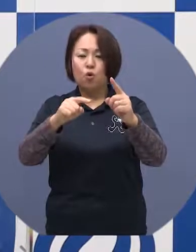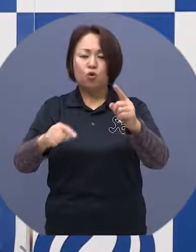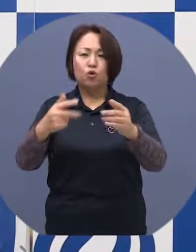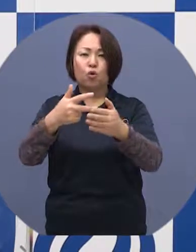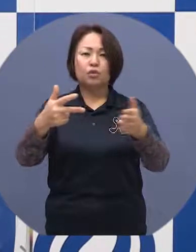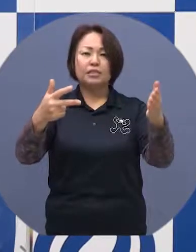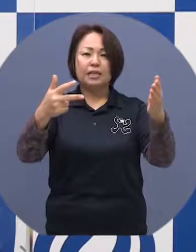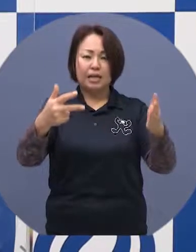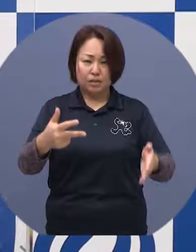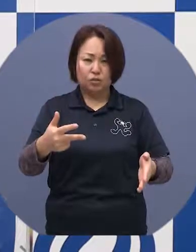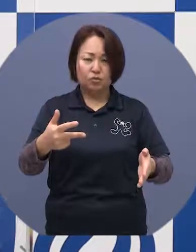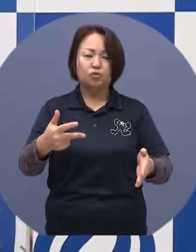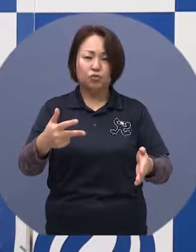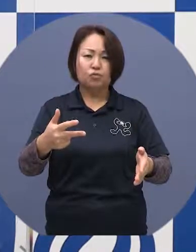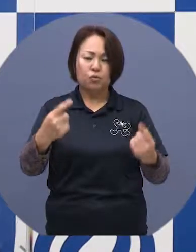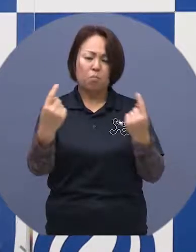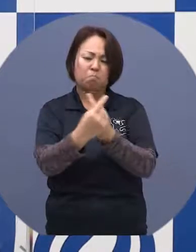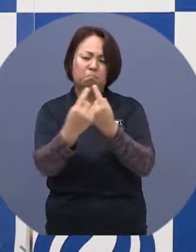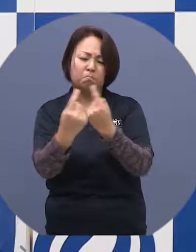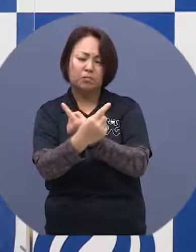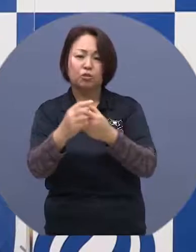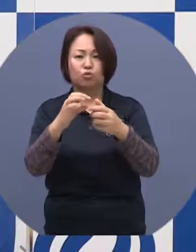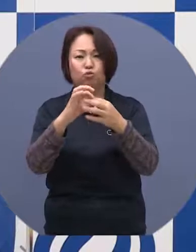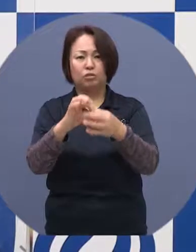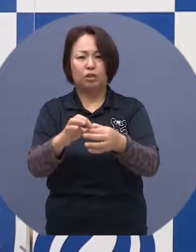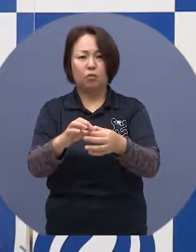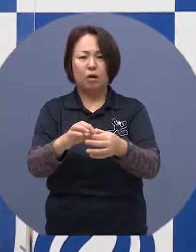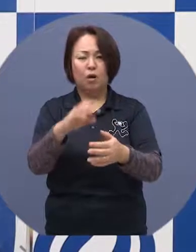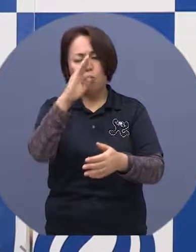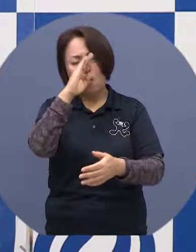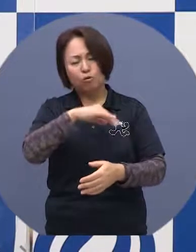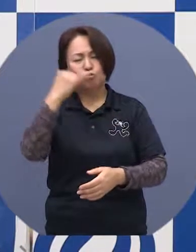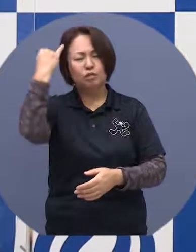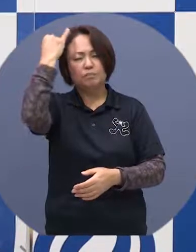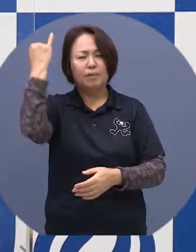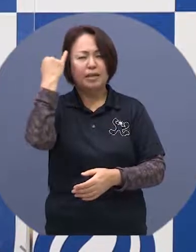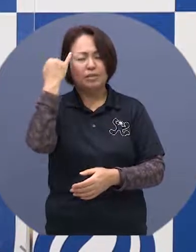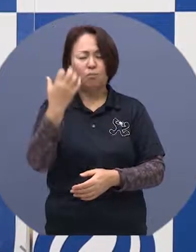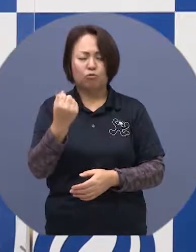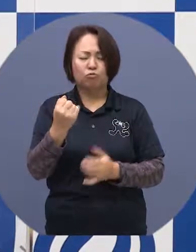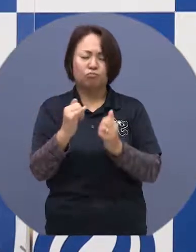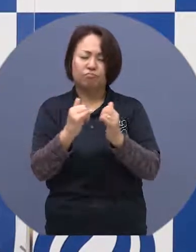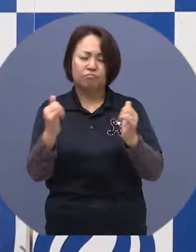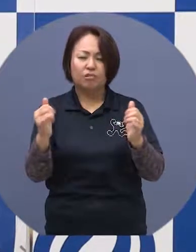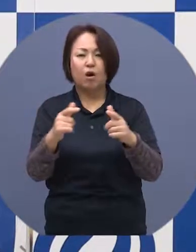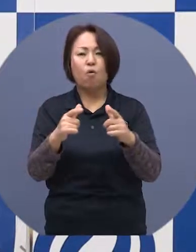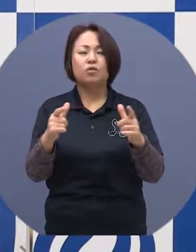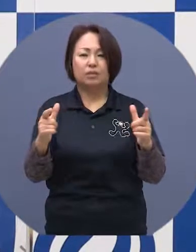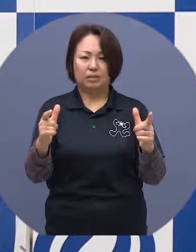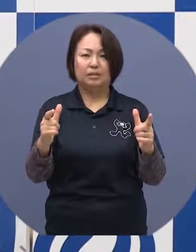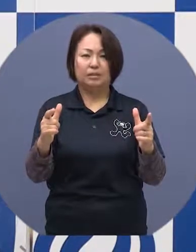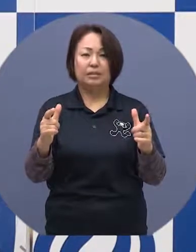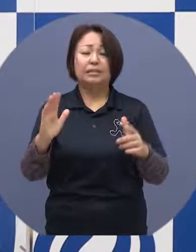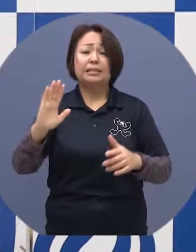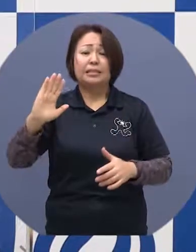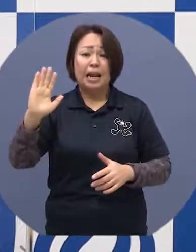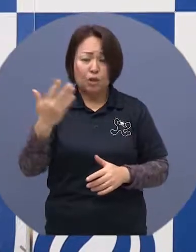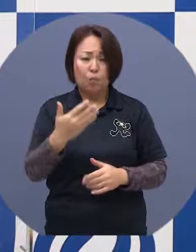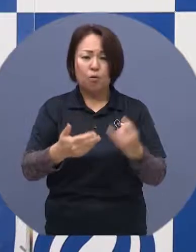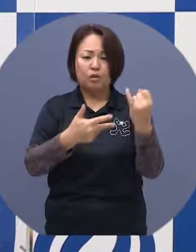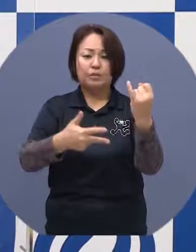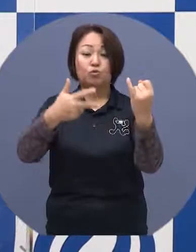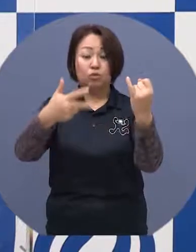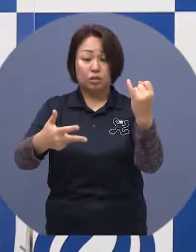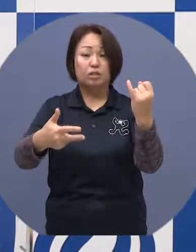やはり図書マイナスイメージを持たれる方が多いというふうに思っておりますけれども本誌としましてはこの施設の再編